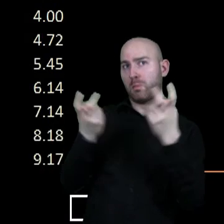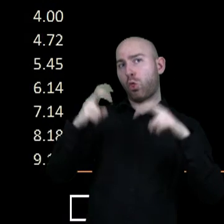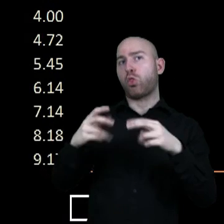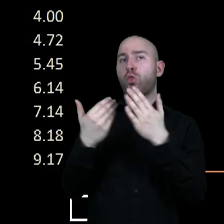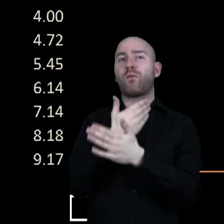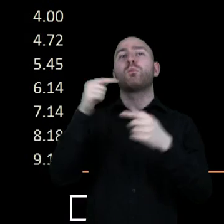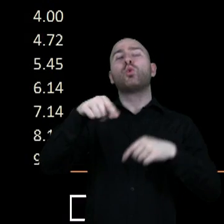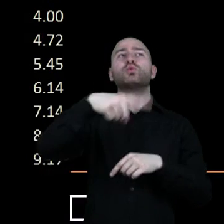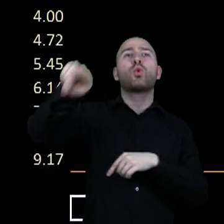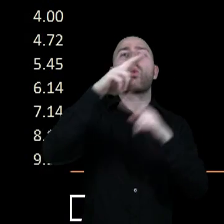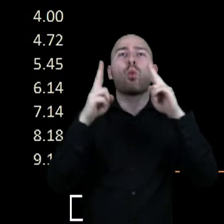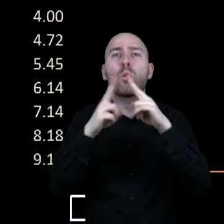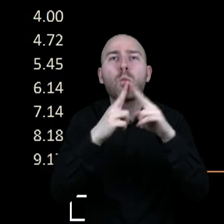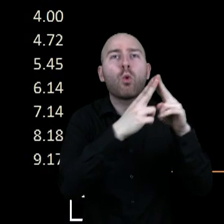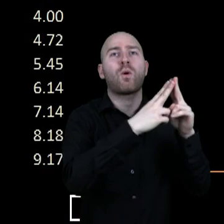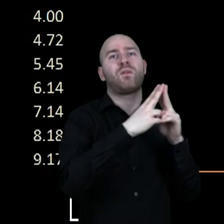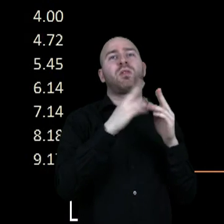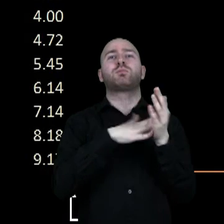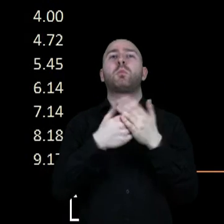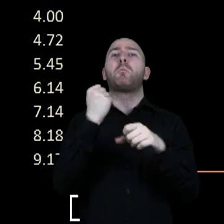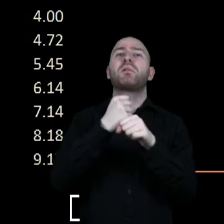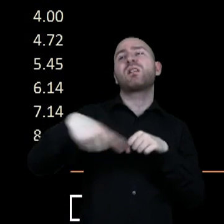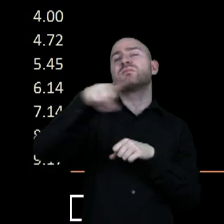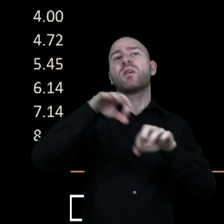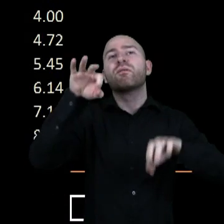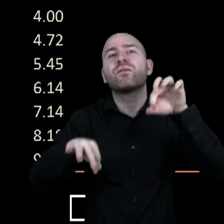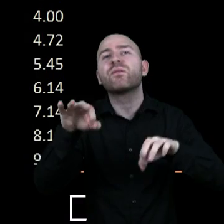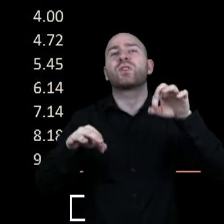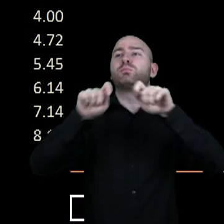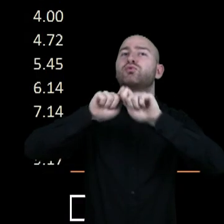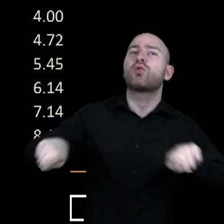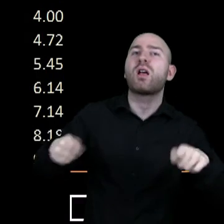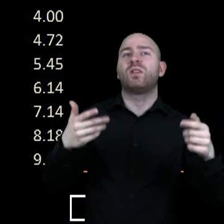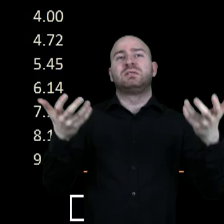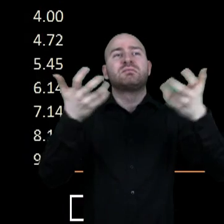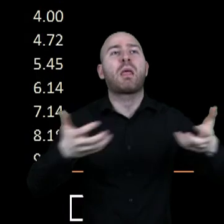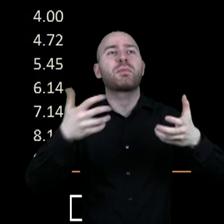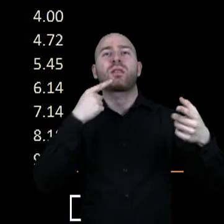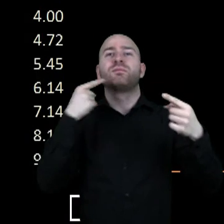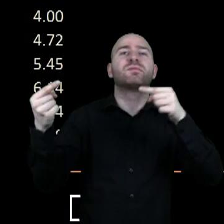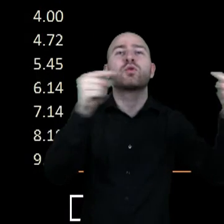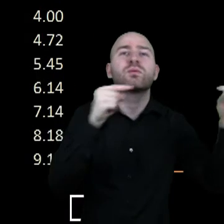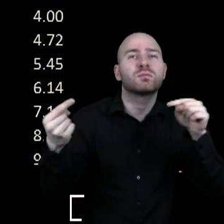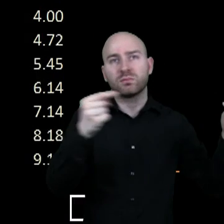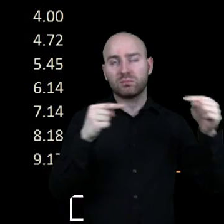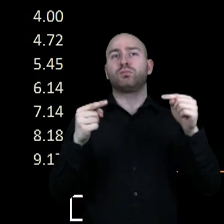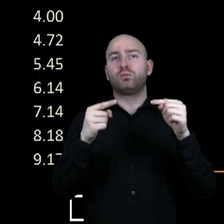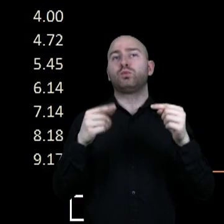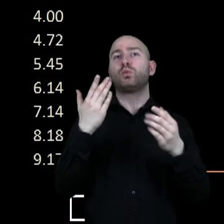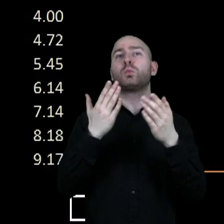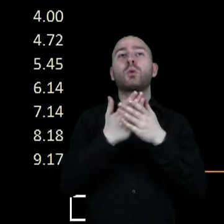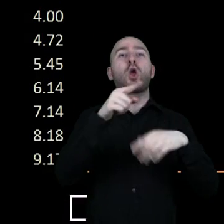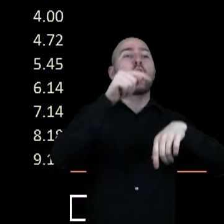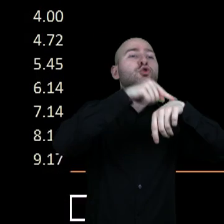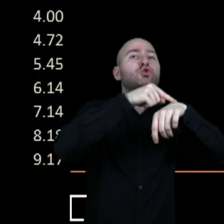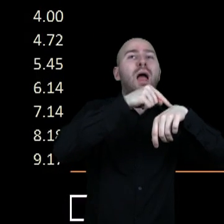więcej mogą zdziałać, ale muszą się dogadywać, co oznacza częste narady i przerwy w pracy. Wydajność